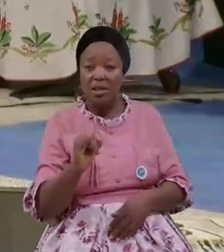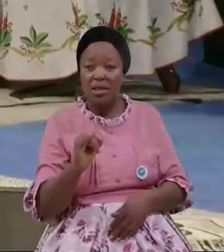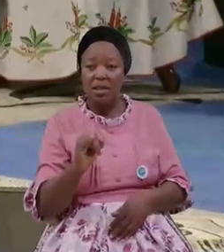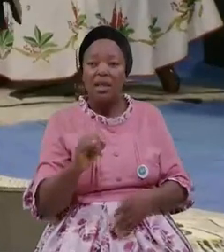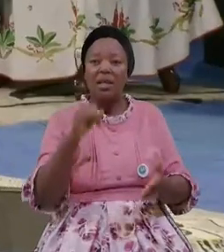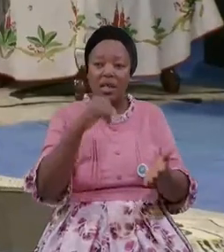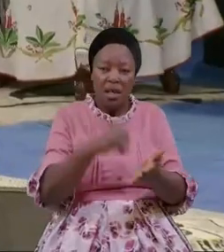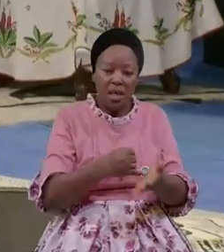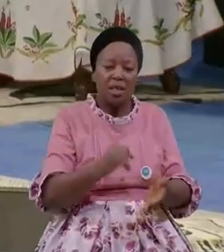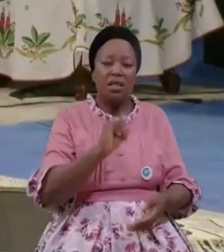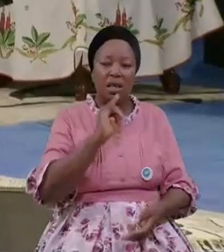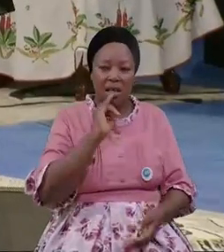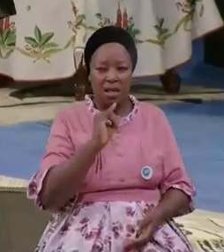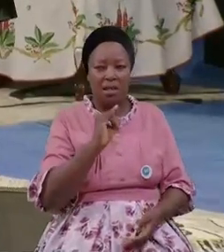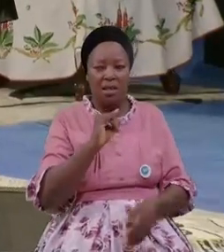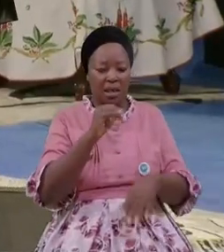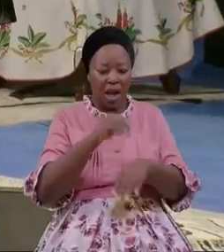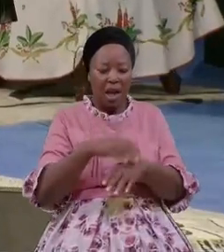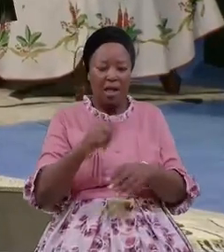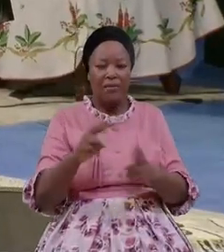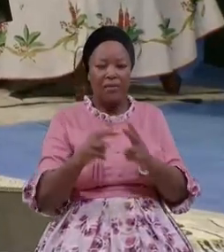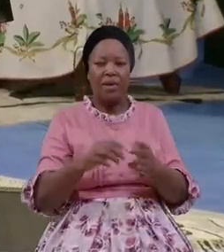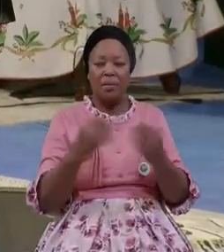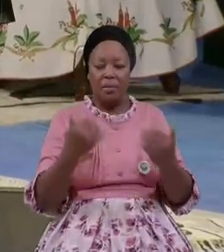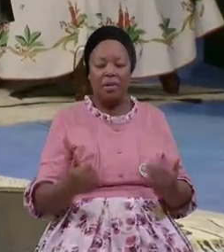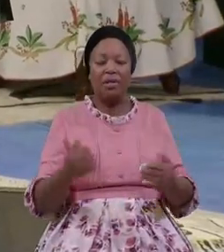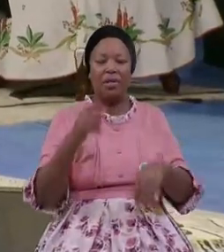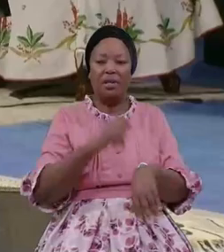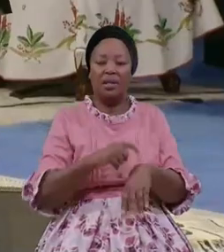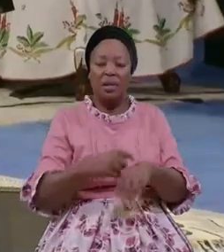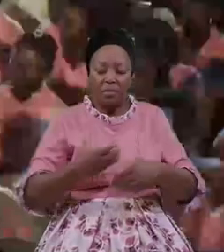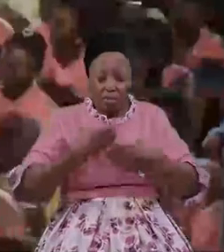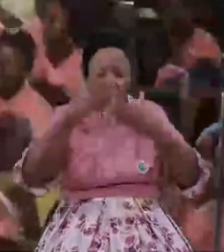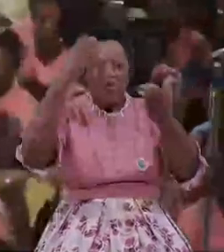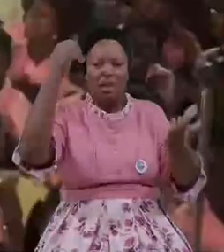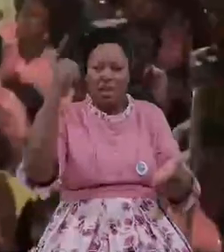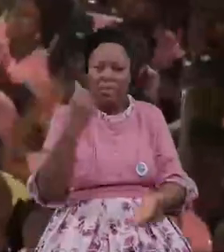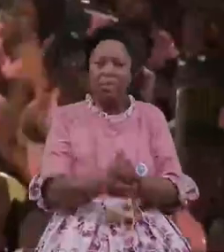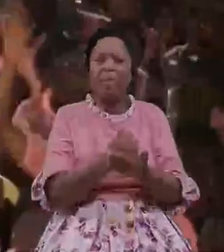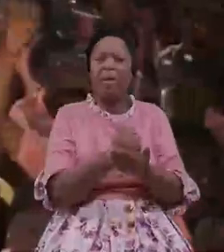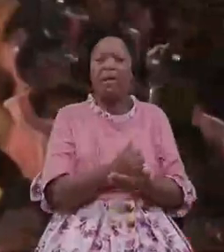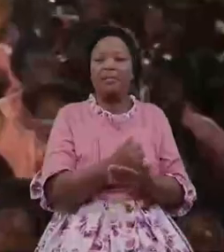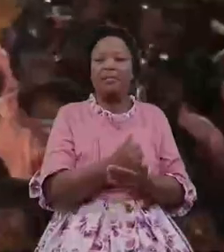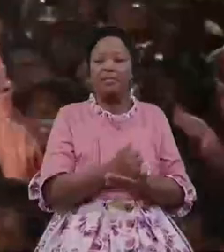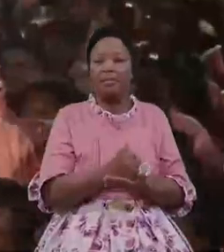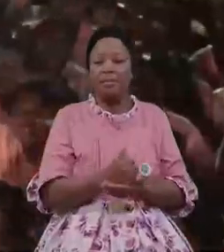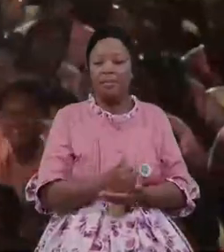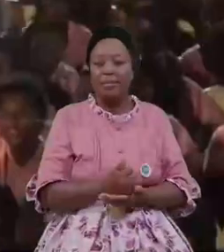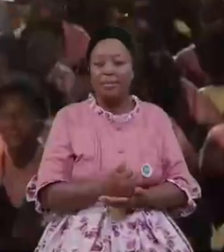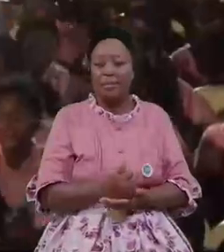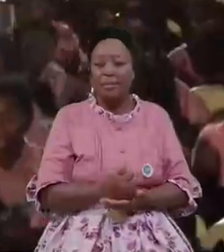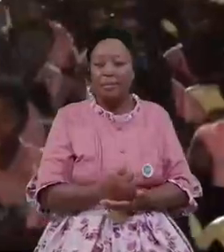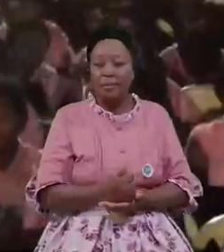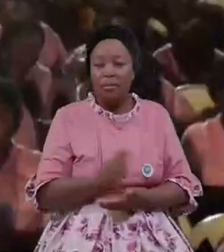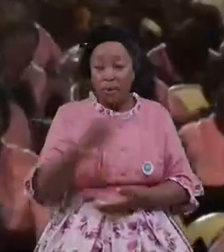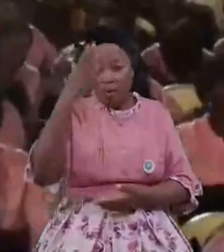moment et c'est en ce temps-ci criez amen vous